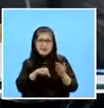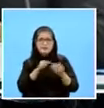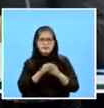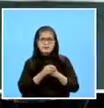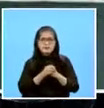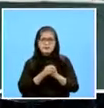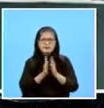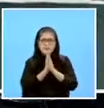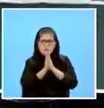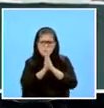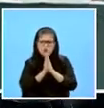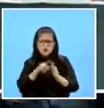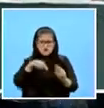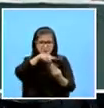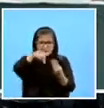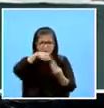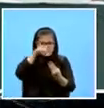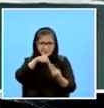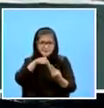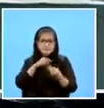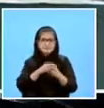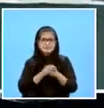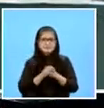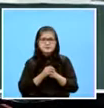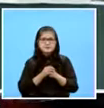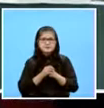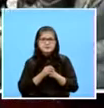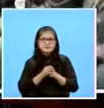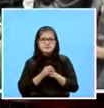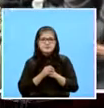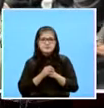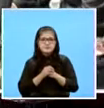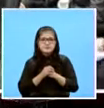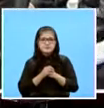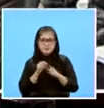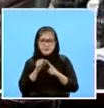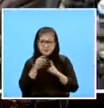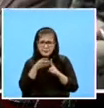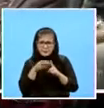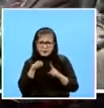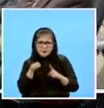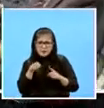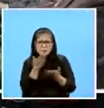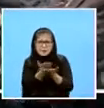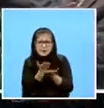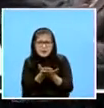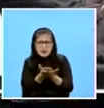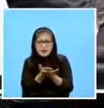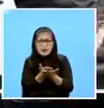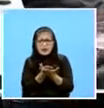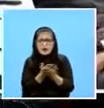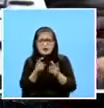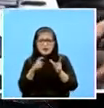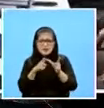yang hadir tersebut. Di antaranya yakni PBB yang membacakan permohonannya agar Bawaslu RI membatalkan surat keputusan